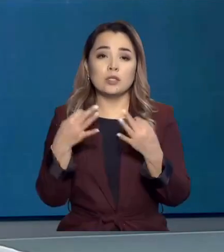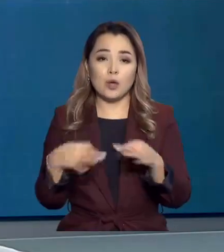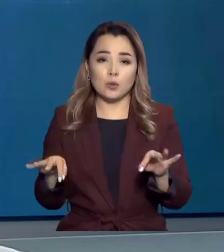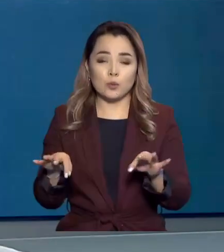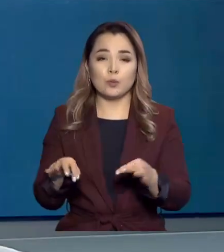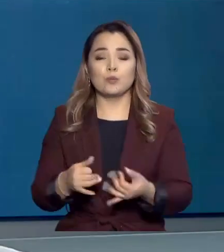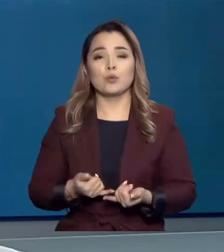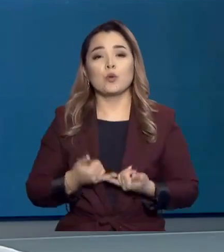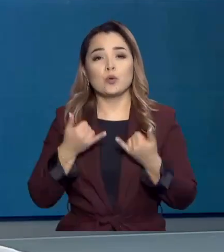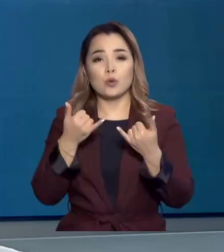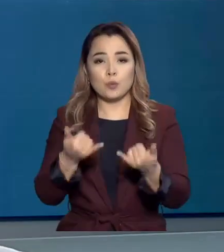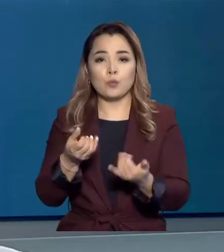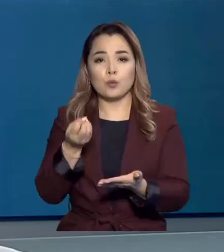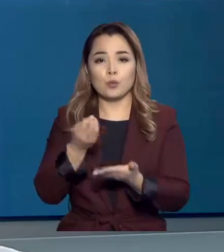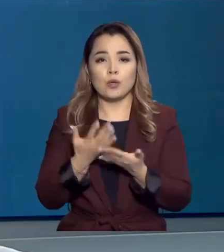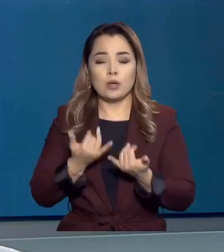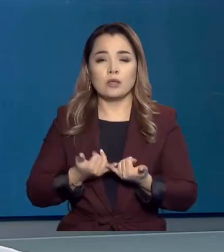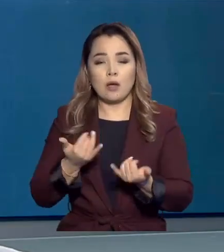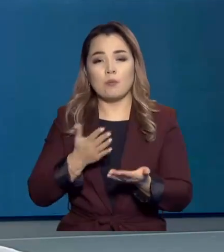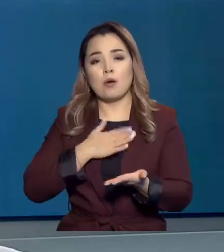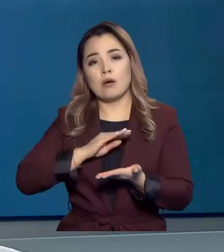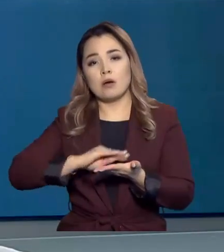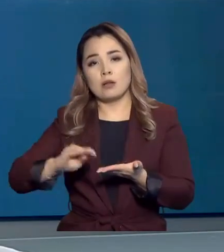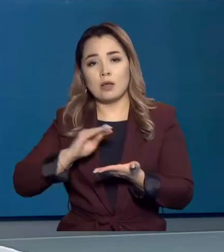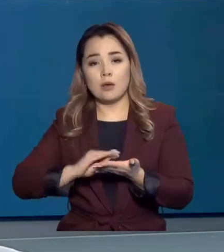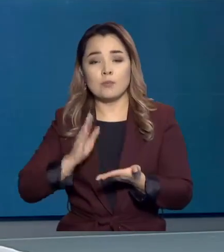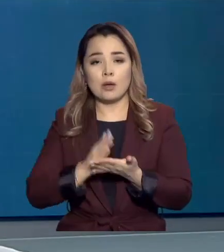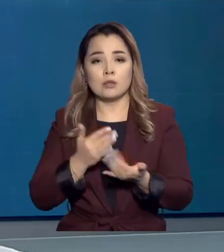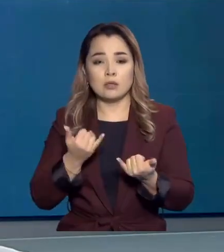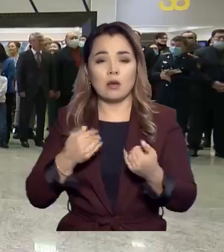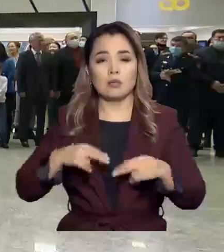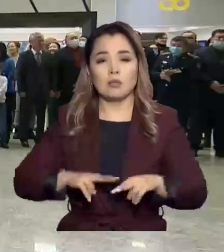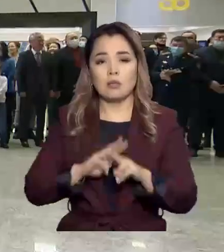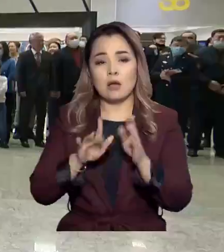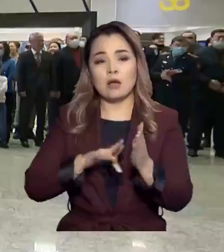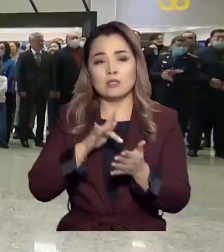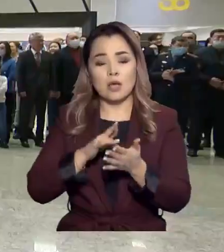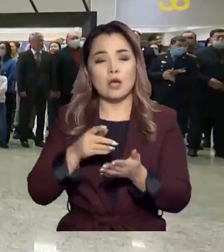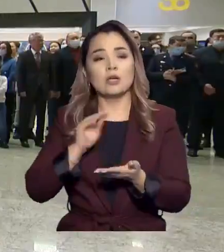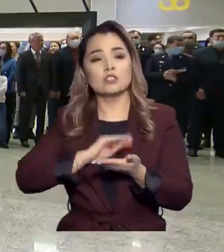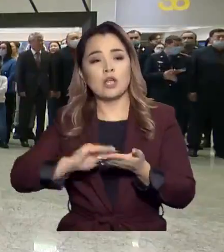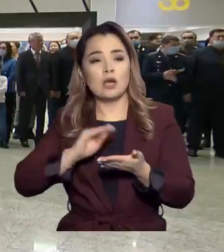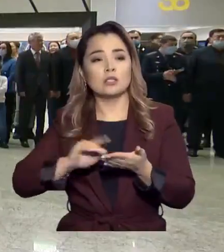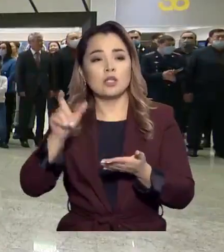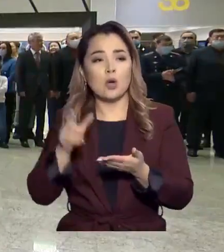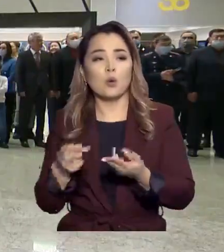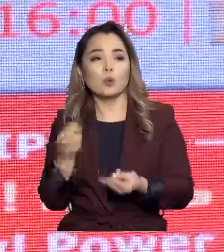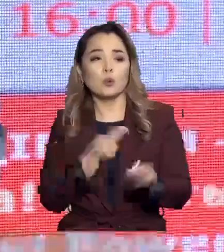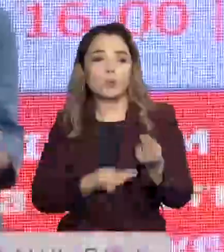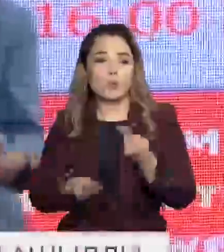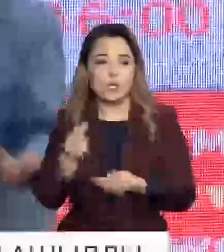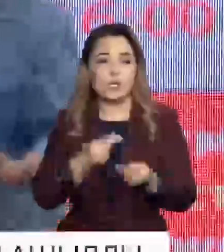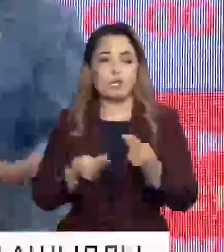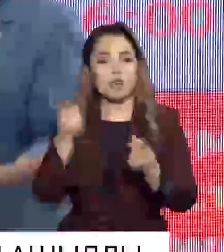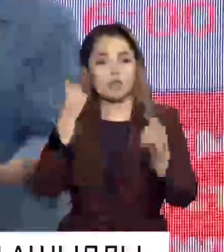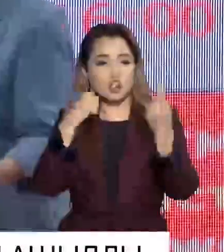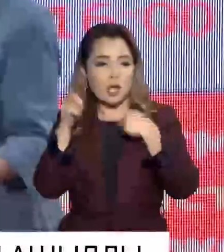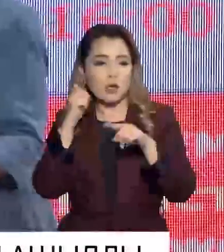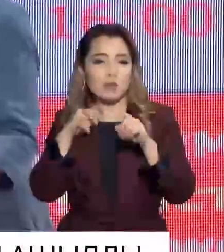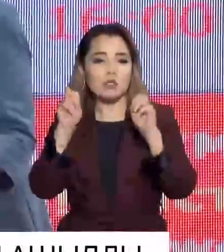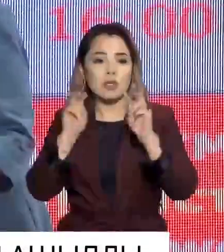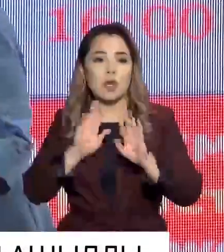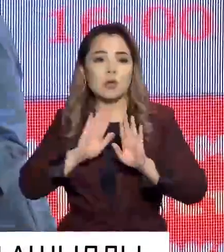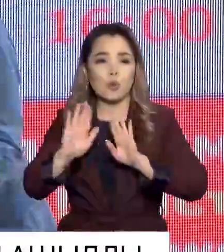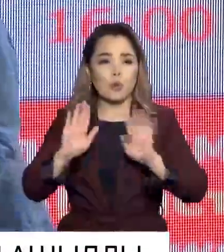Тәуелсіздік тұғырым, құдіретім, қылқалам. Елорда төрінде осы тақырыпта белгілі суретші Жанұзақ Мүсәпірдің шығармашылығына арналған